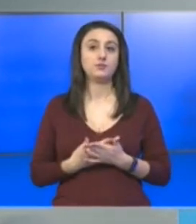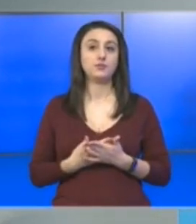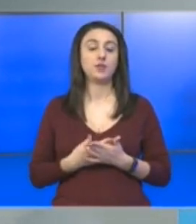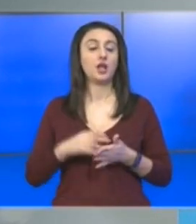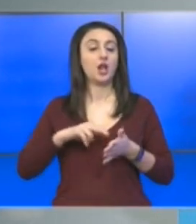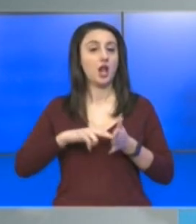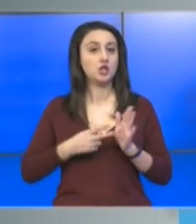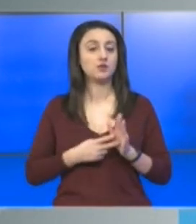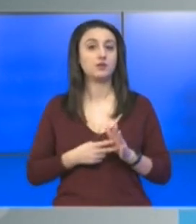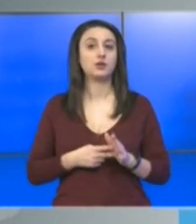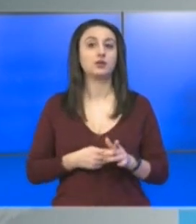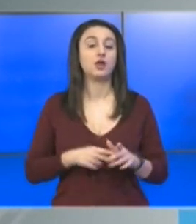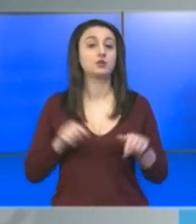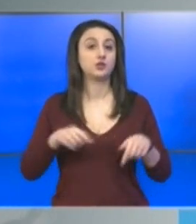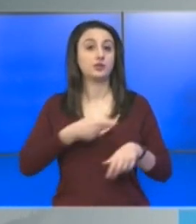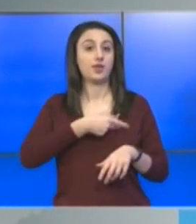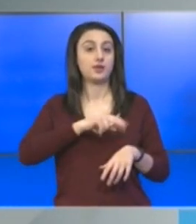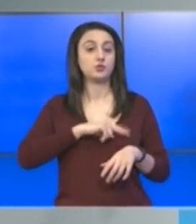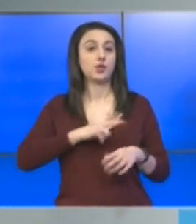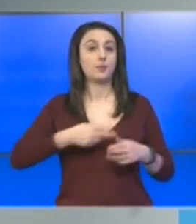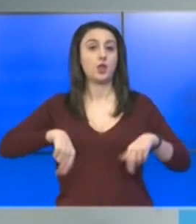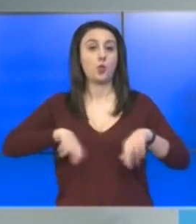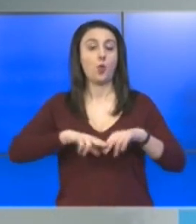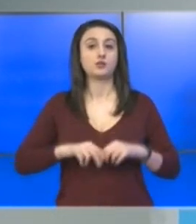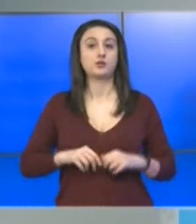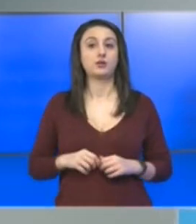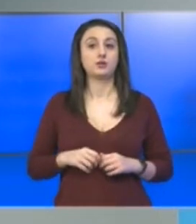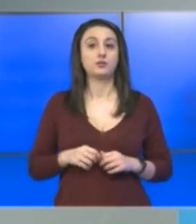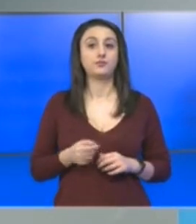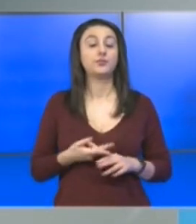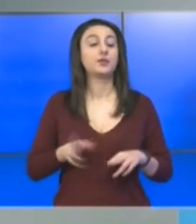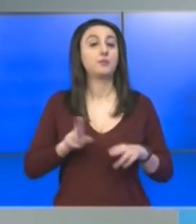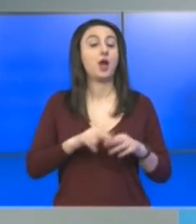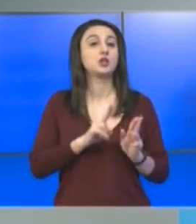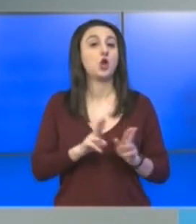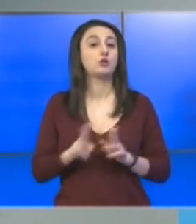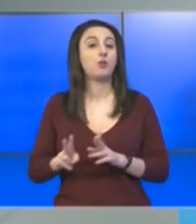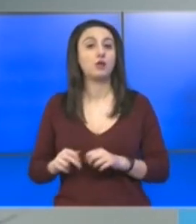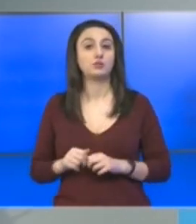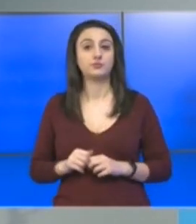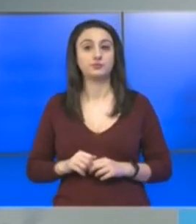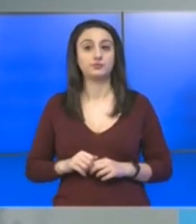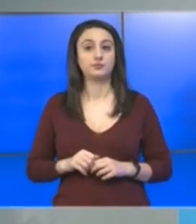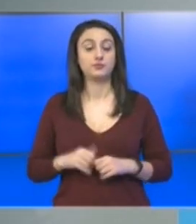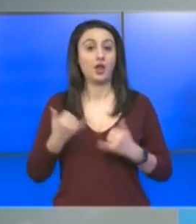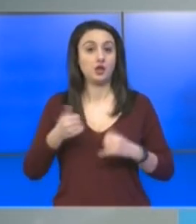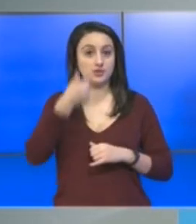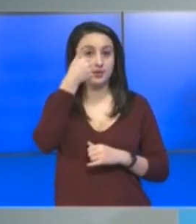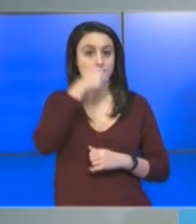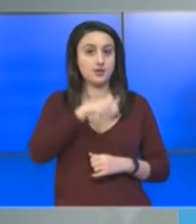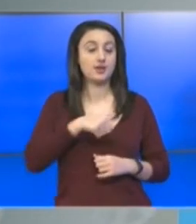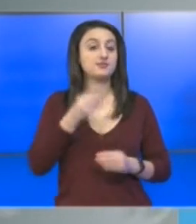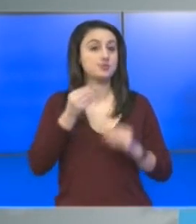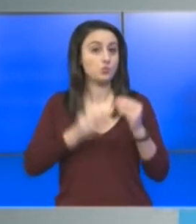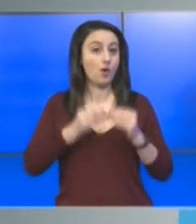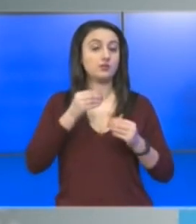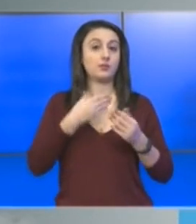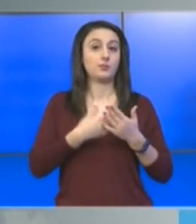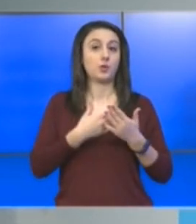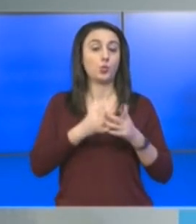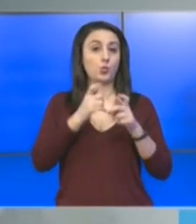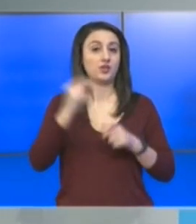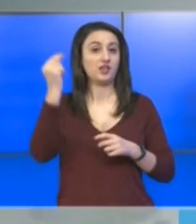că aceasta este responsabilitatea noastră, cât mai normal, cât mai firesc posibil în aceste zile situațiile în toate unitățile